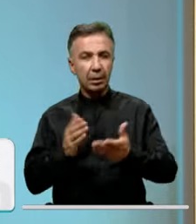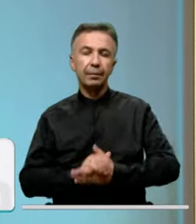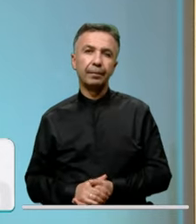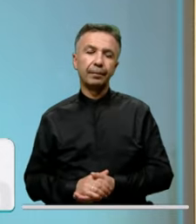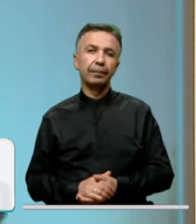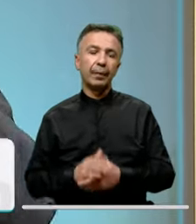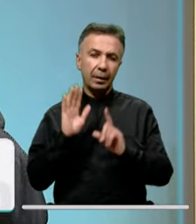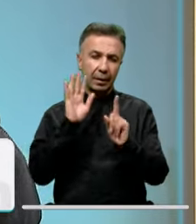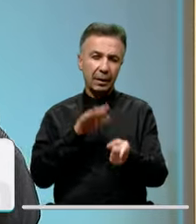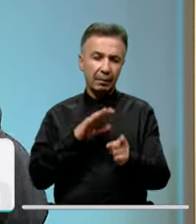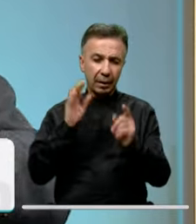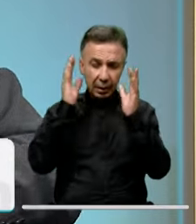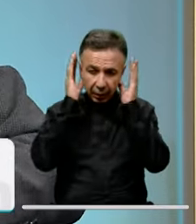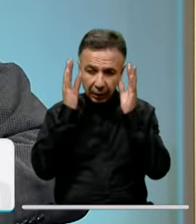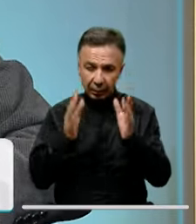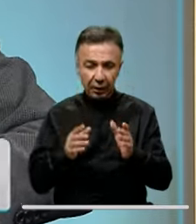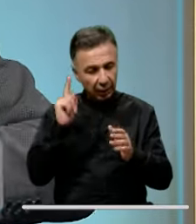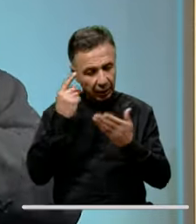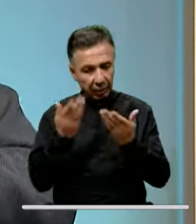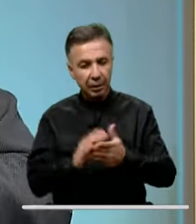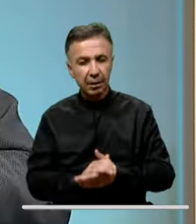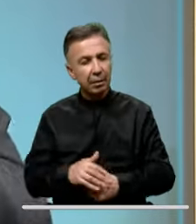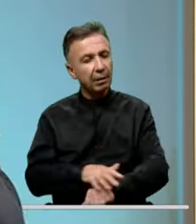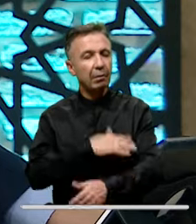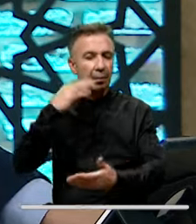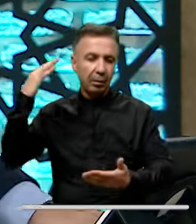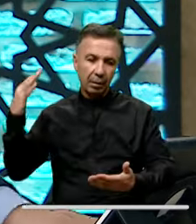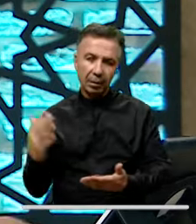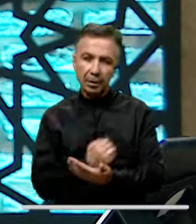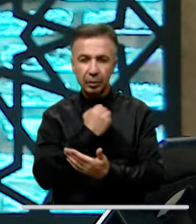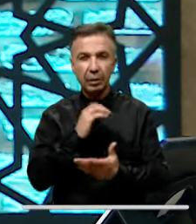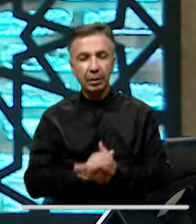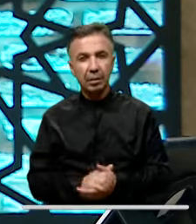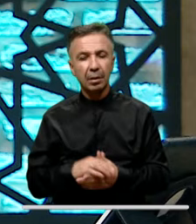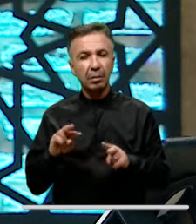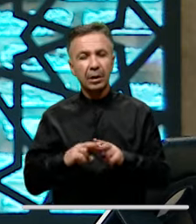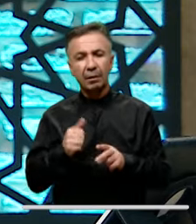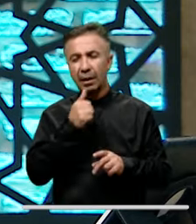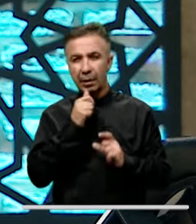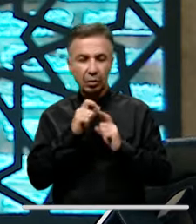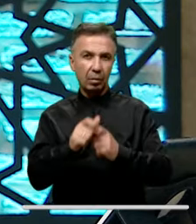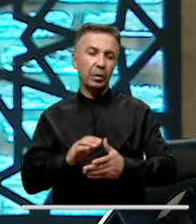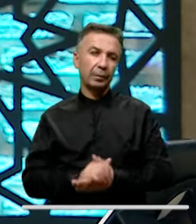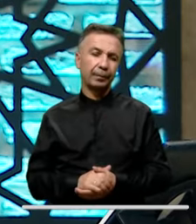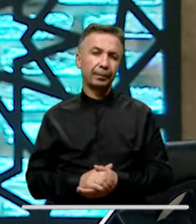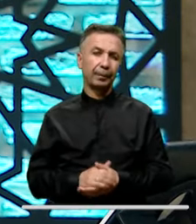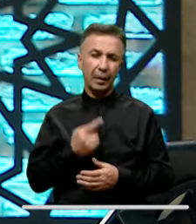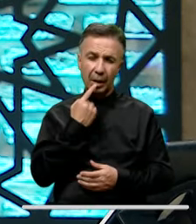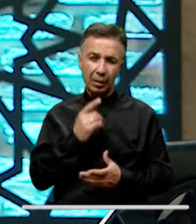etsin. Cemaatle namazlarını kılmışlardır. Cemaat Peki. sevabını aldılar. İnşallah hocam. Mustafa Bey'in de şöyle bir sorusu var. Diyor